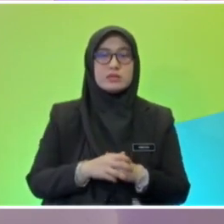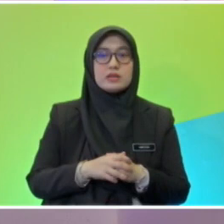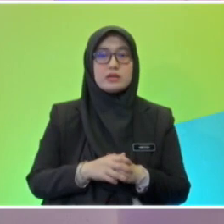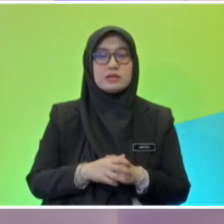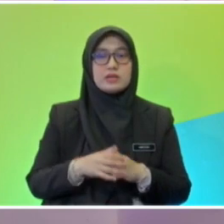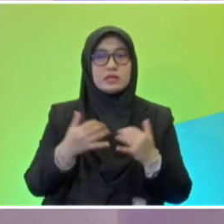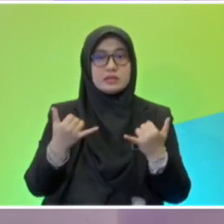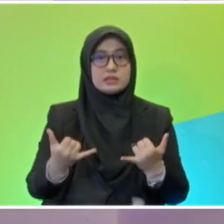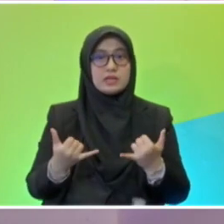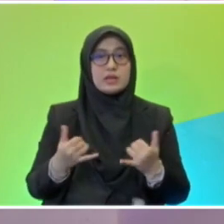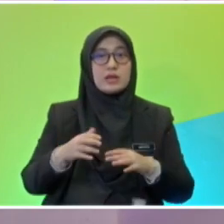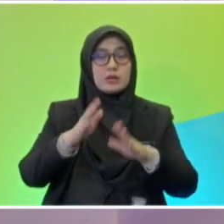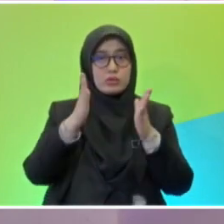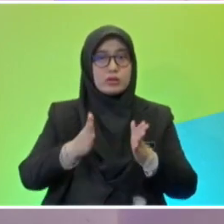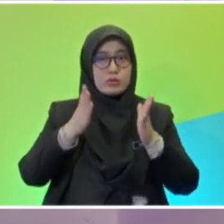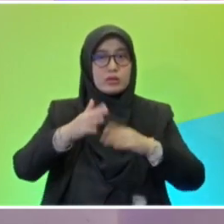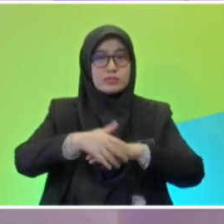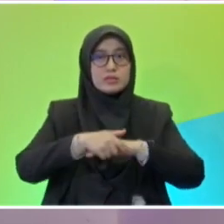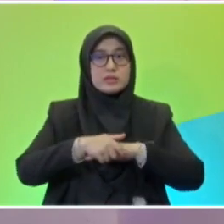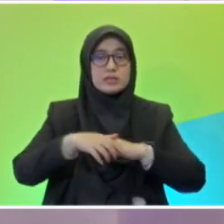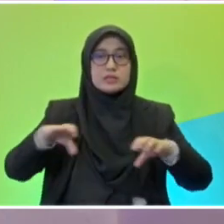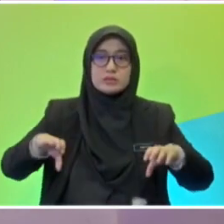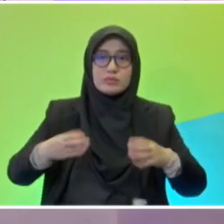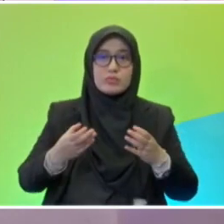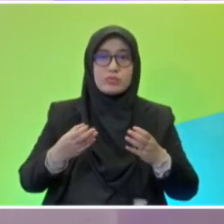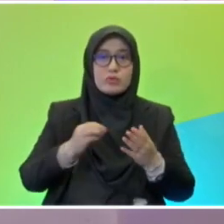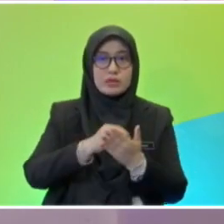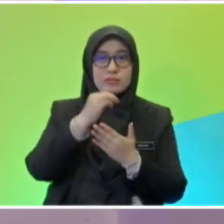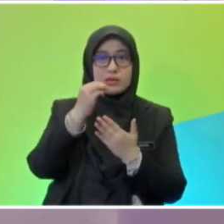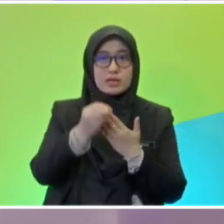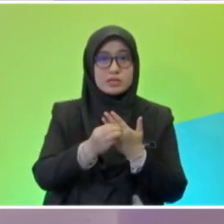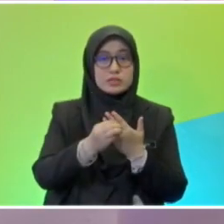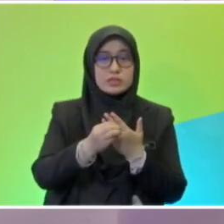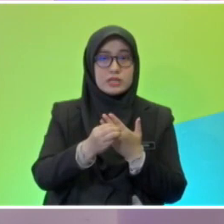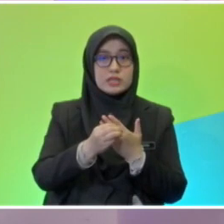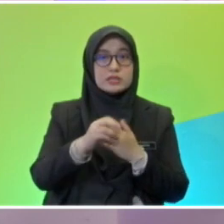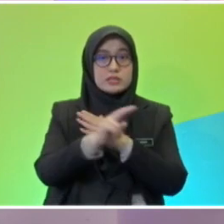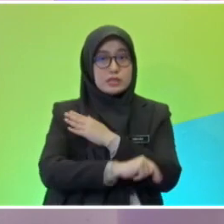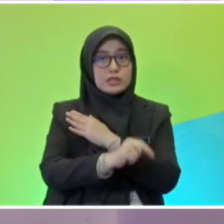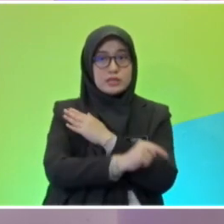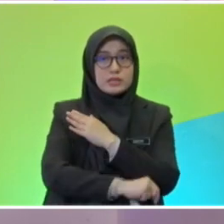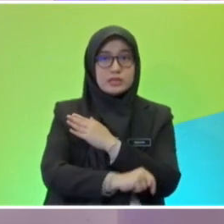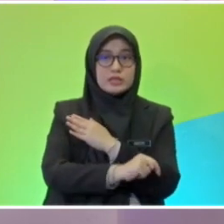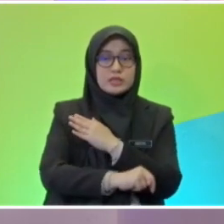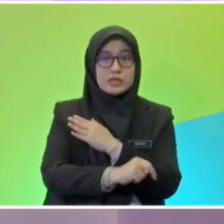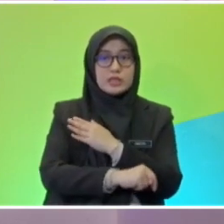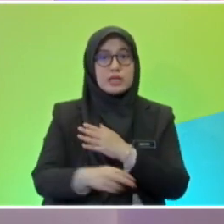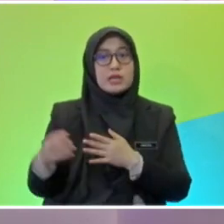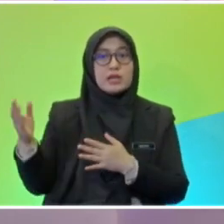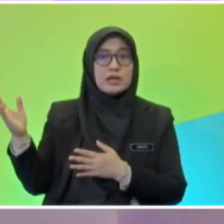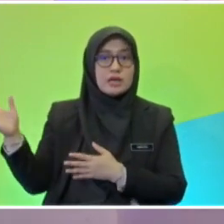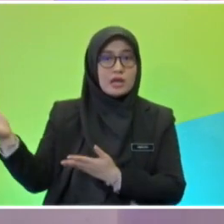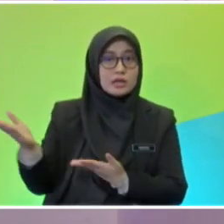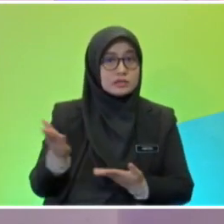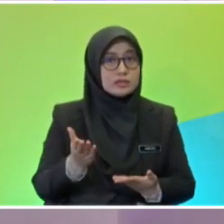tadi buat majelis itu ah jadi ini buat yang menggunakan Duba bagi buat majelis Melayu dan sebagainya